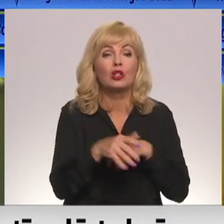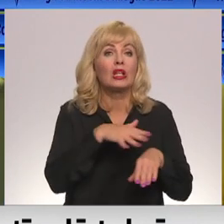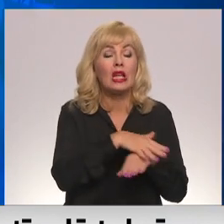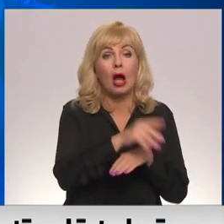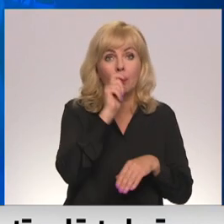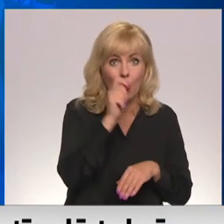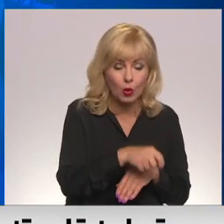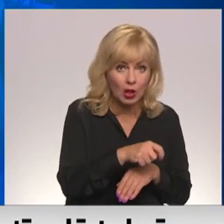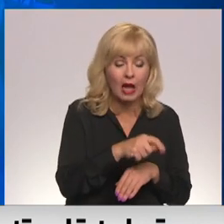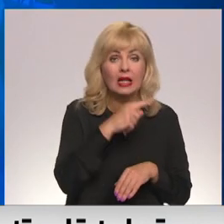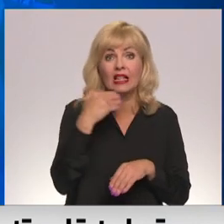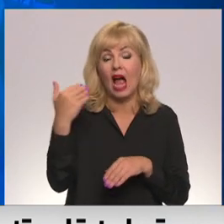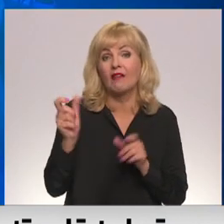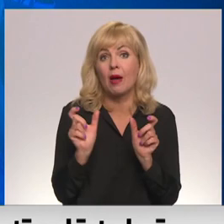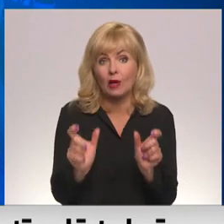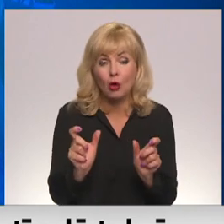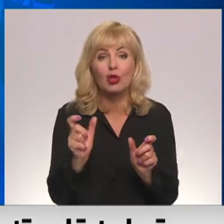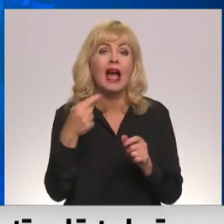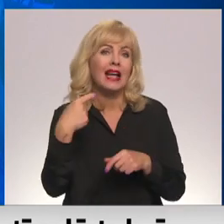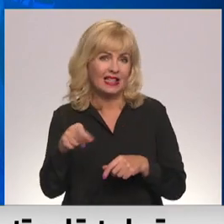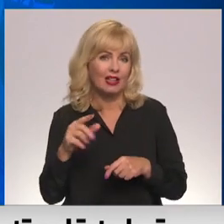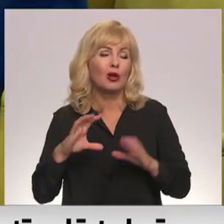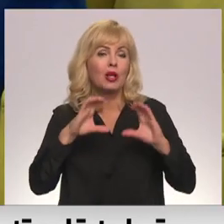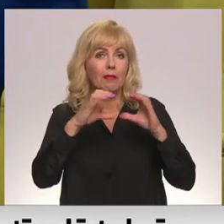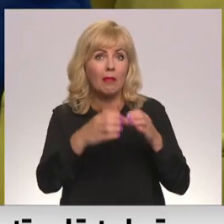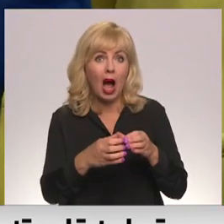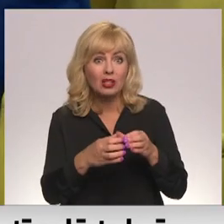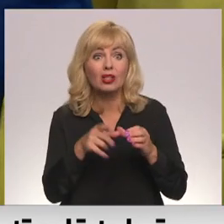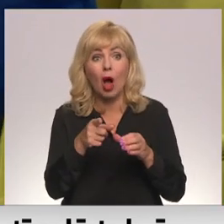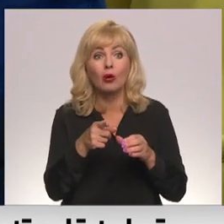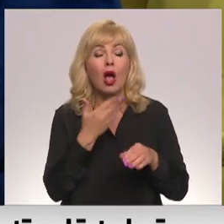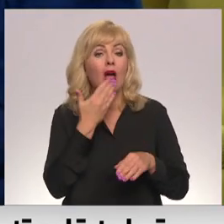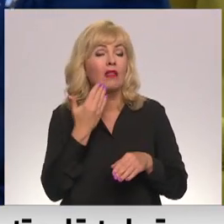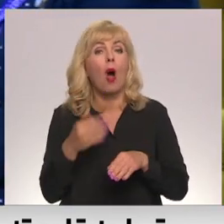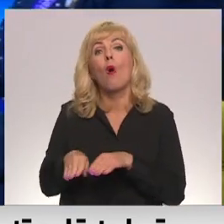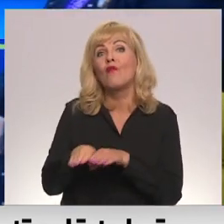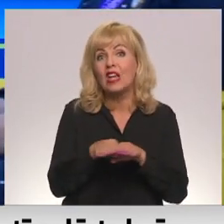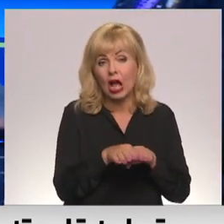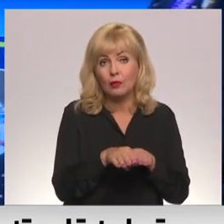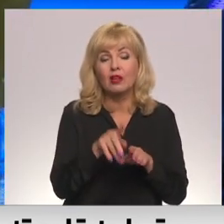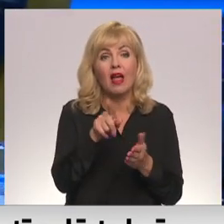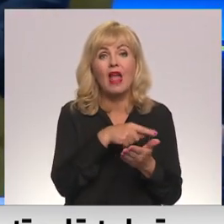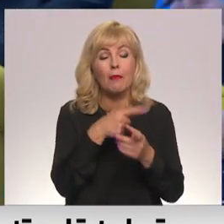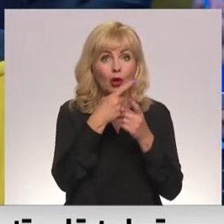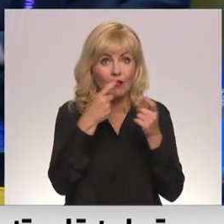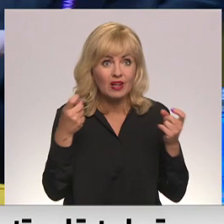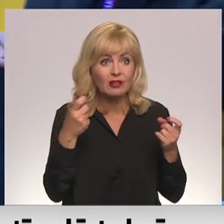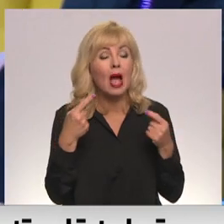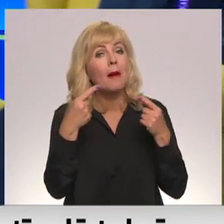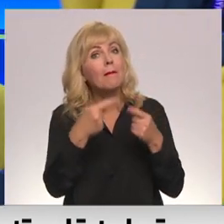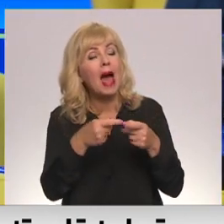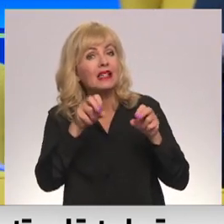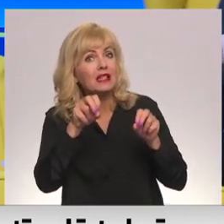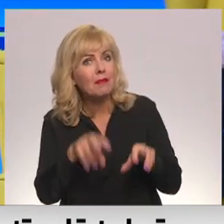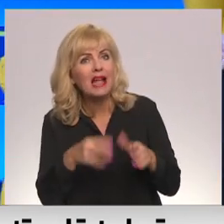vērš sankcijas, tad globāli citos pasaules reģionos aina nav tik viennozīmīga. Dezinformācija tiek mērķērti vērsta